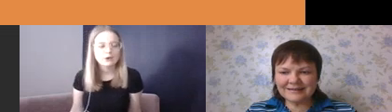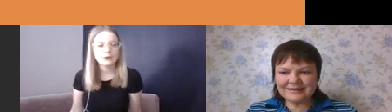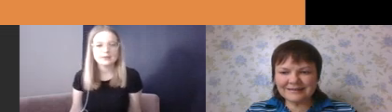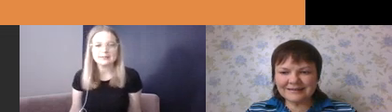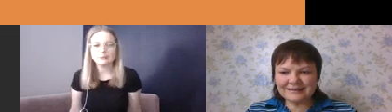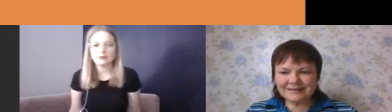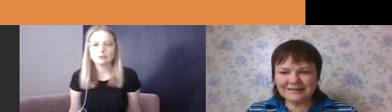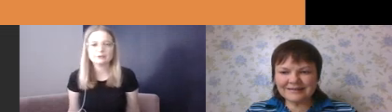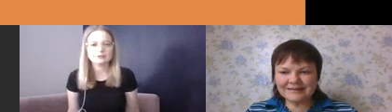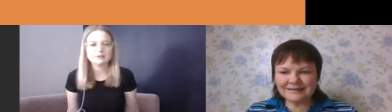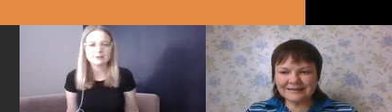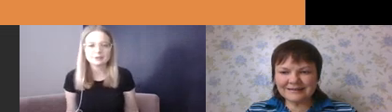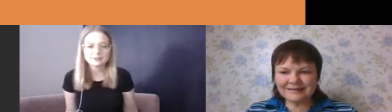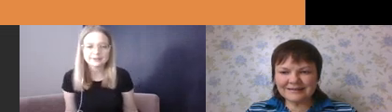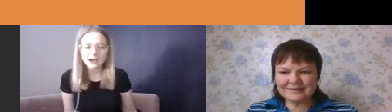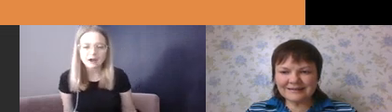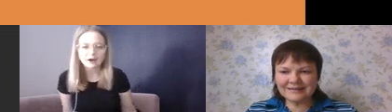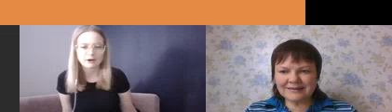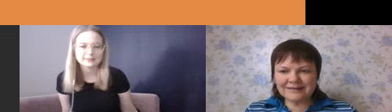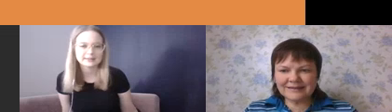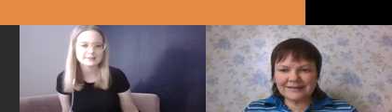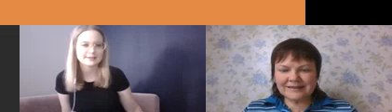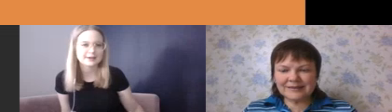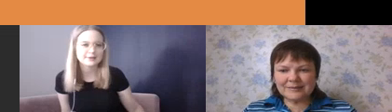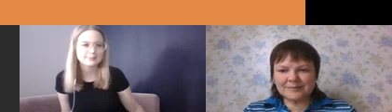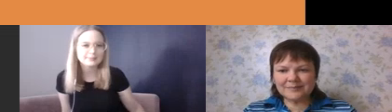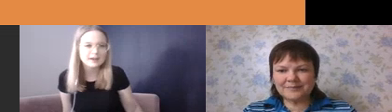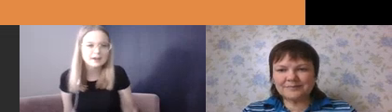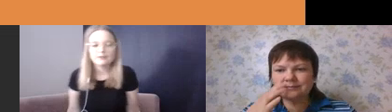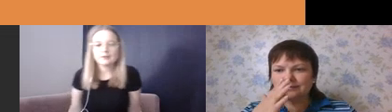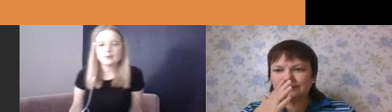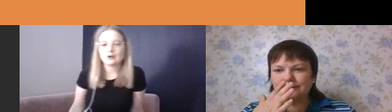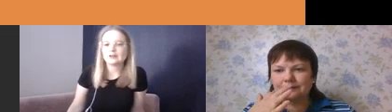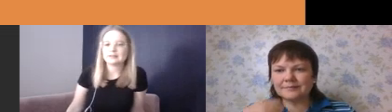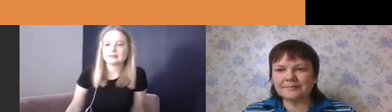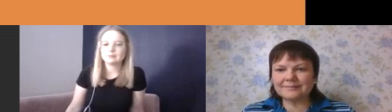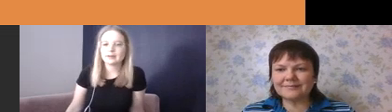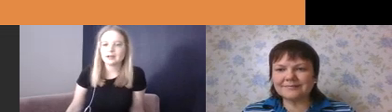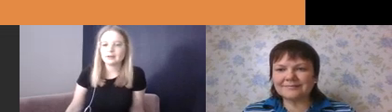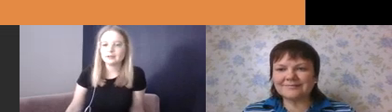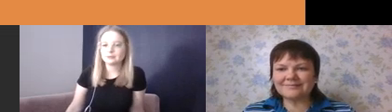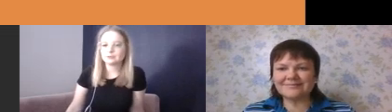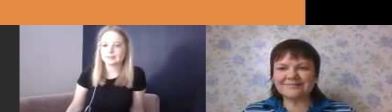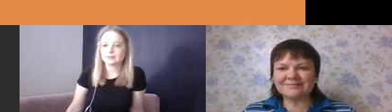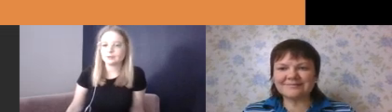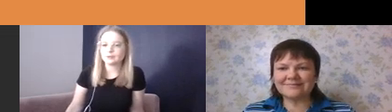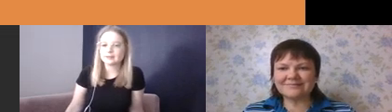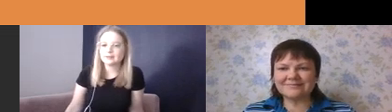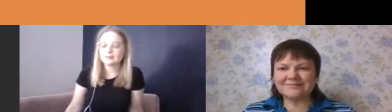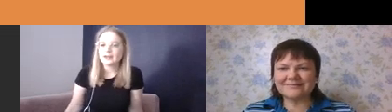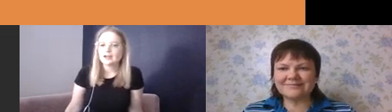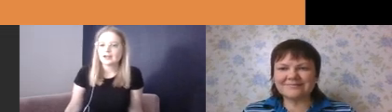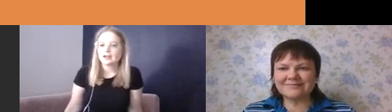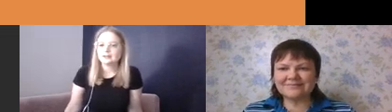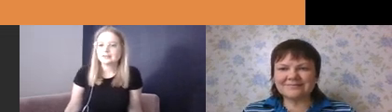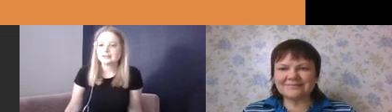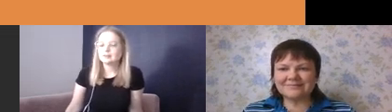teha. Olen juba uurinud võimalused välja, aha, seda saab seal õppida, võibolla vaadanud kõppekava, tundub, et sa